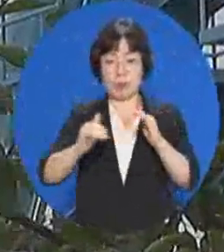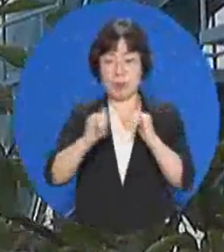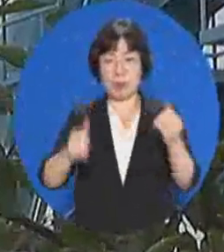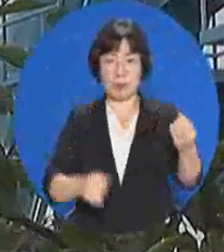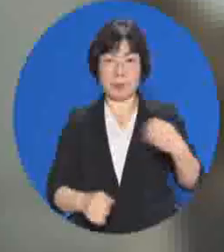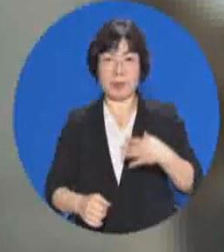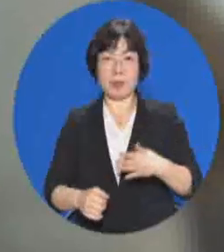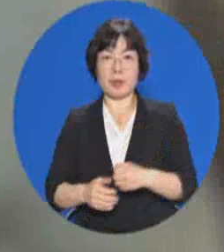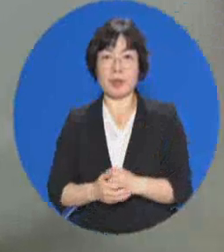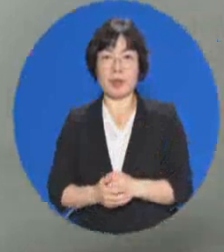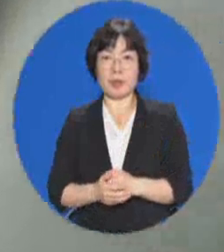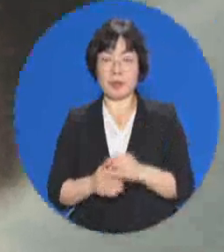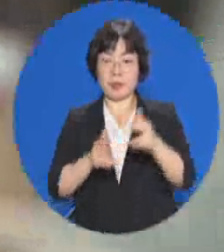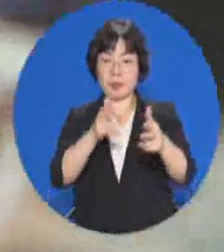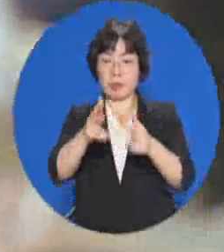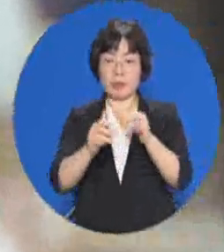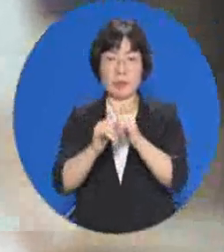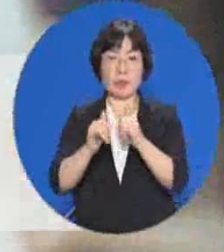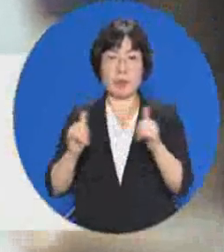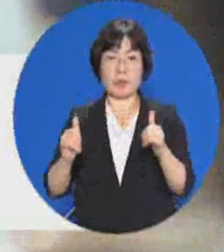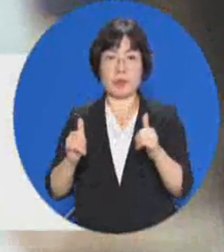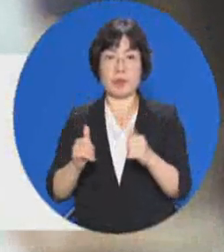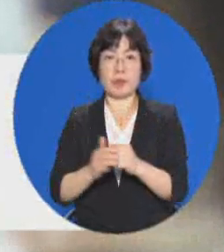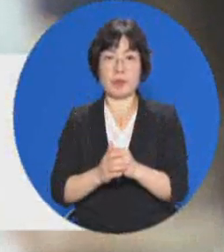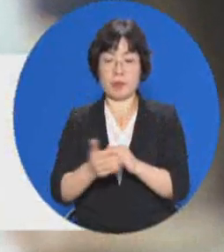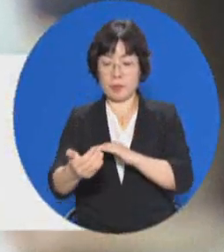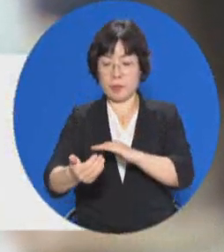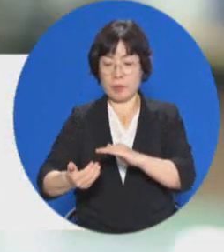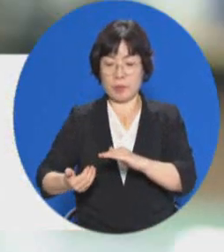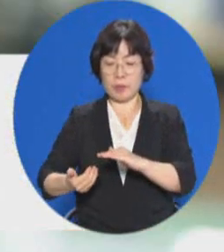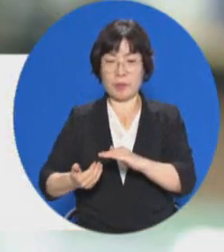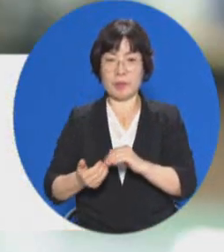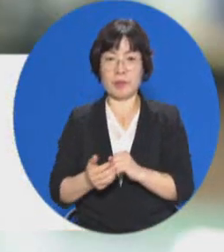말입니다. 사업자가 사전에